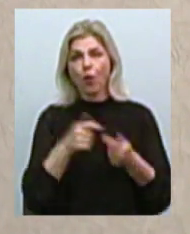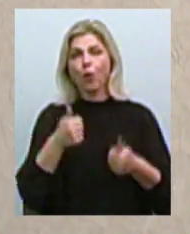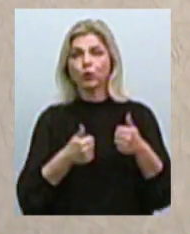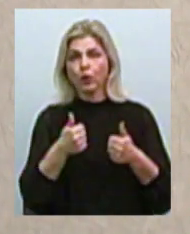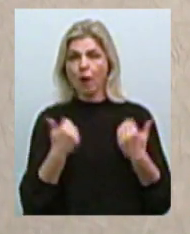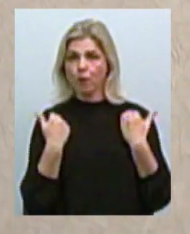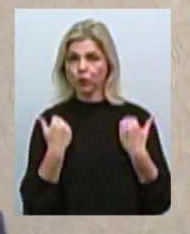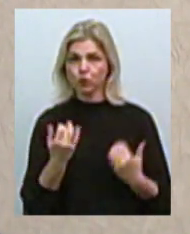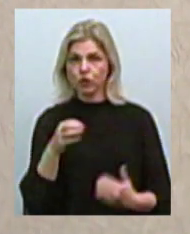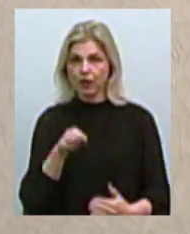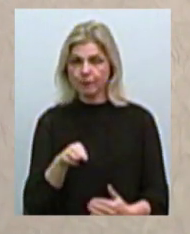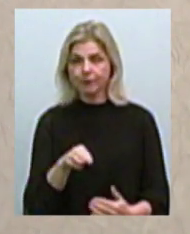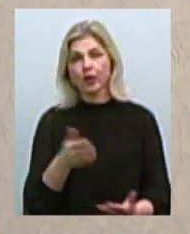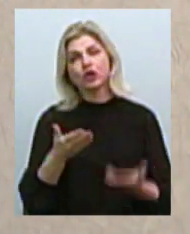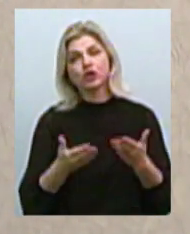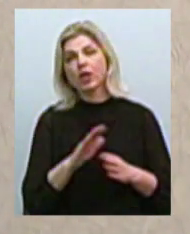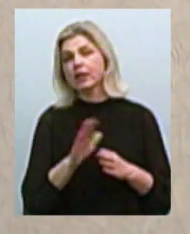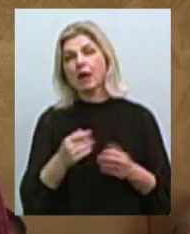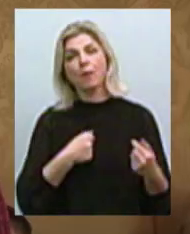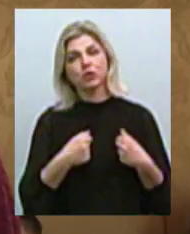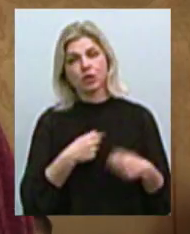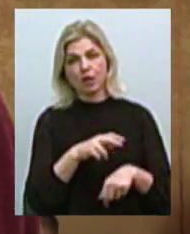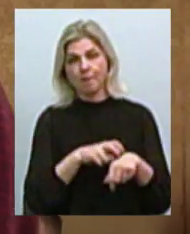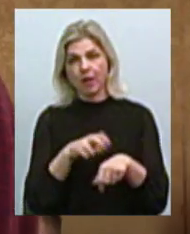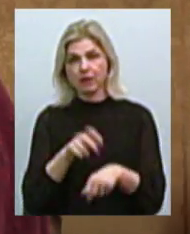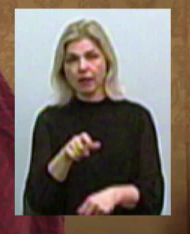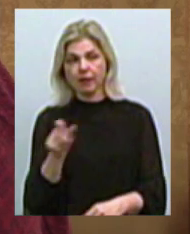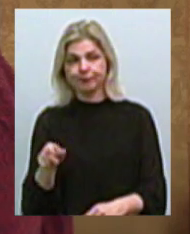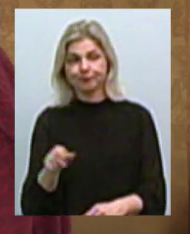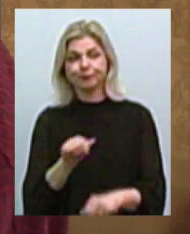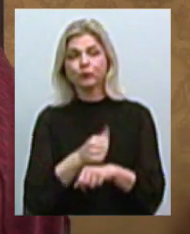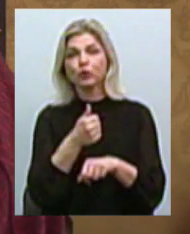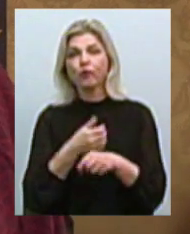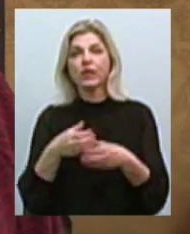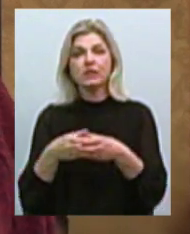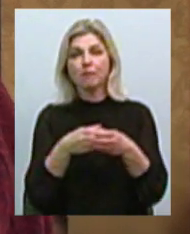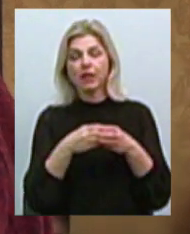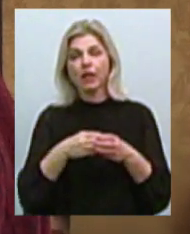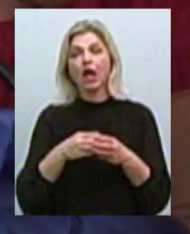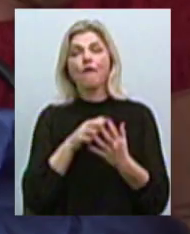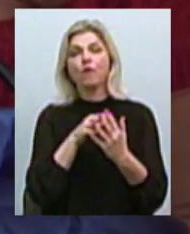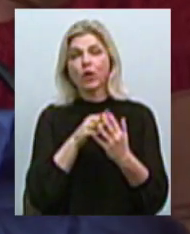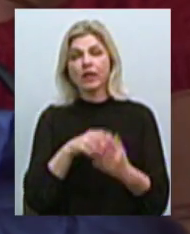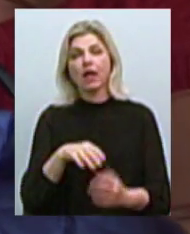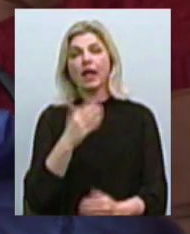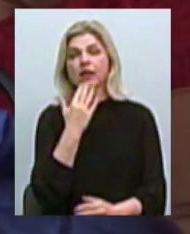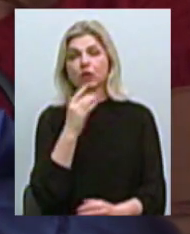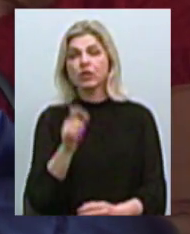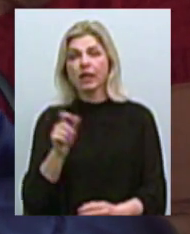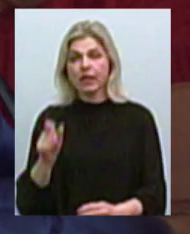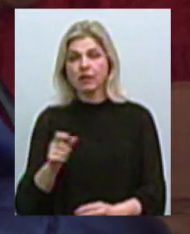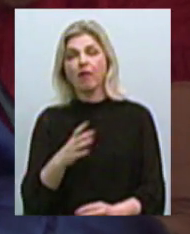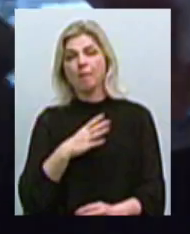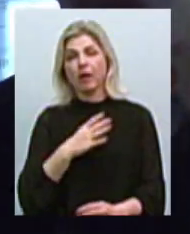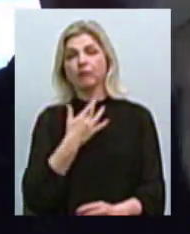потужним? Чи не постраждають медики? Голова спілки воїнів-інтернаціоналістів Юрій Соловей висунув вимоги від імені